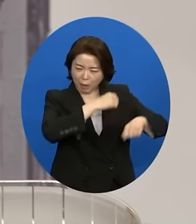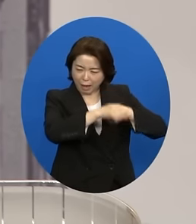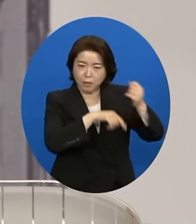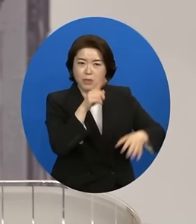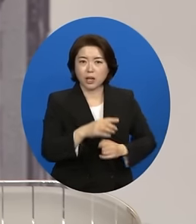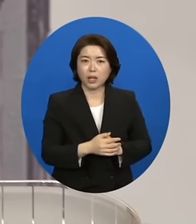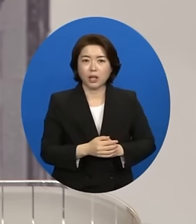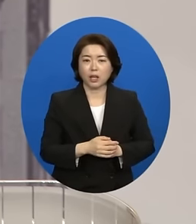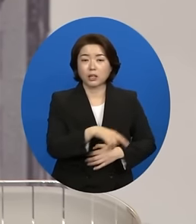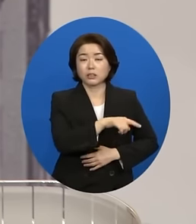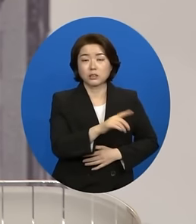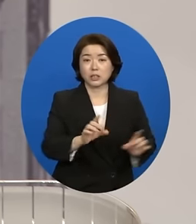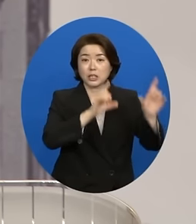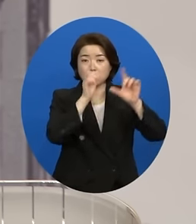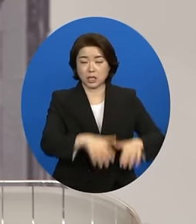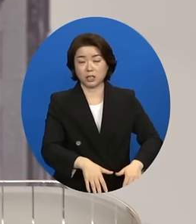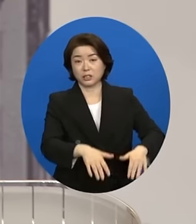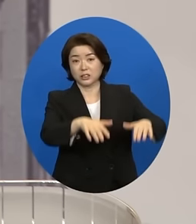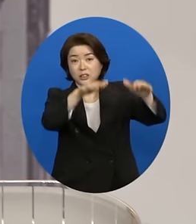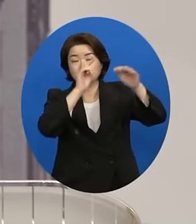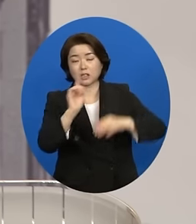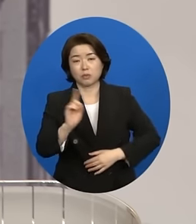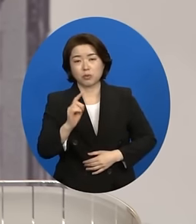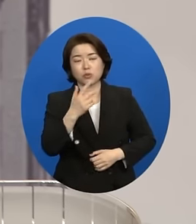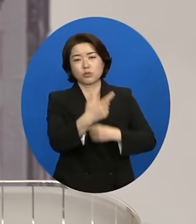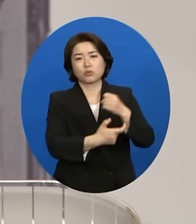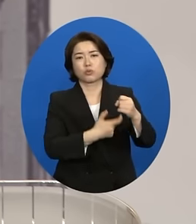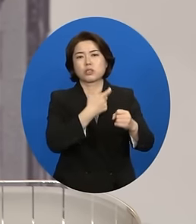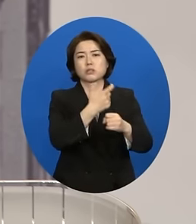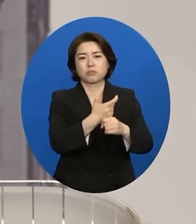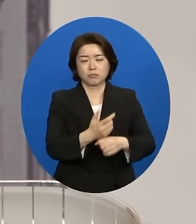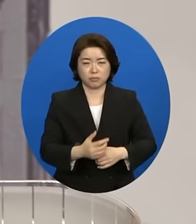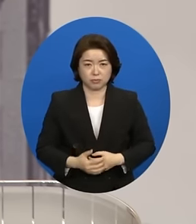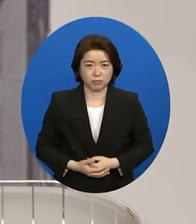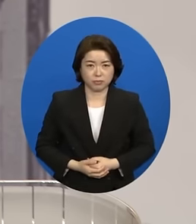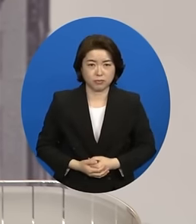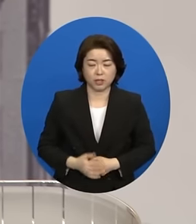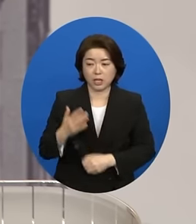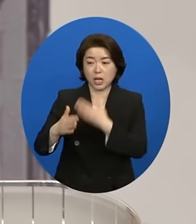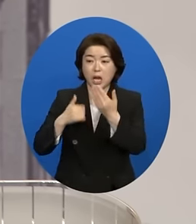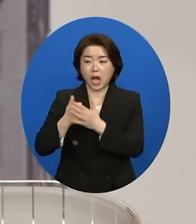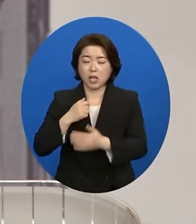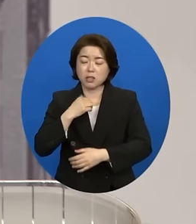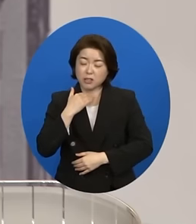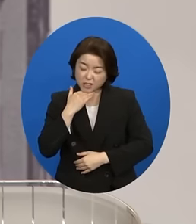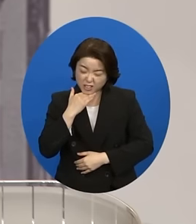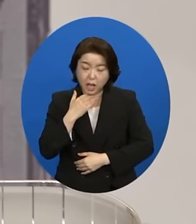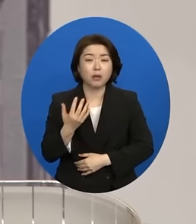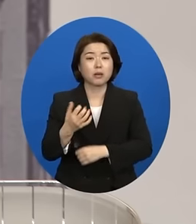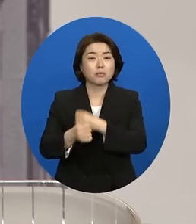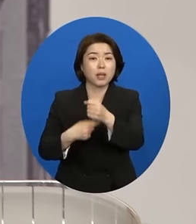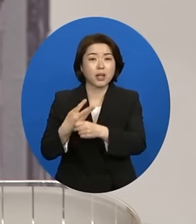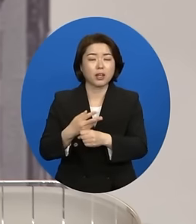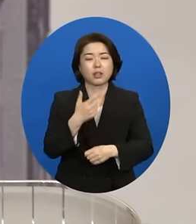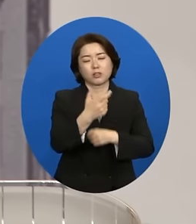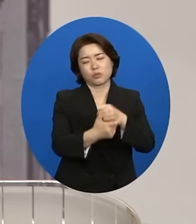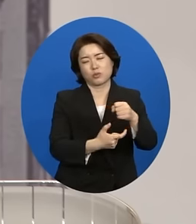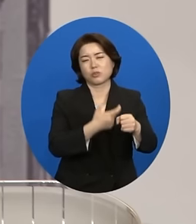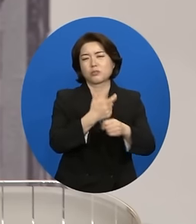세월 몇 년입니까? 60년입니다. 60년. 하나님이 몇 년 기다리신 거예요?